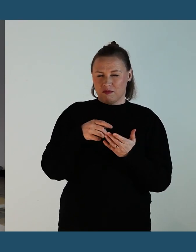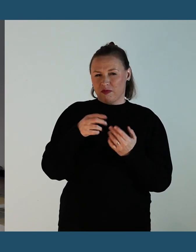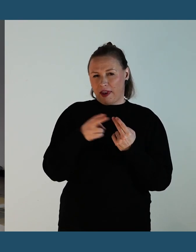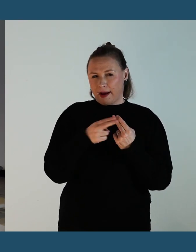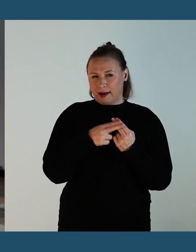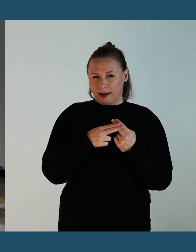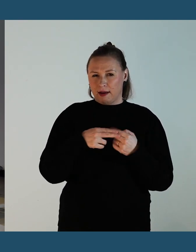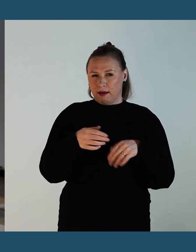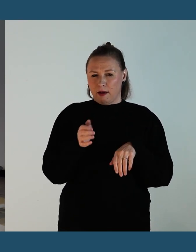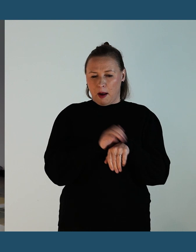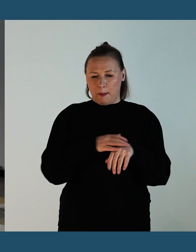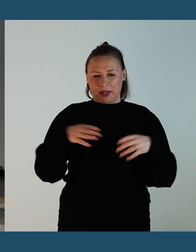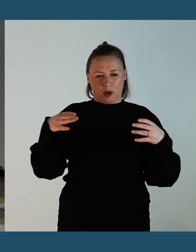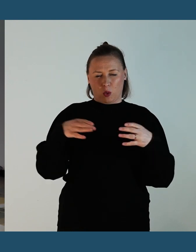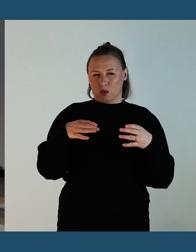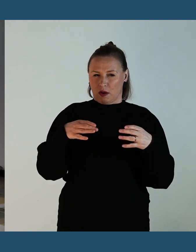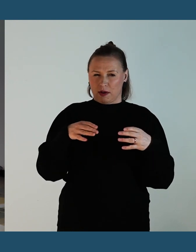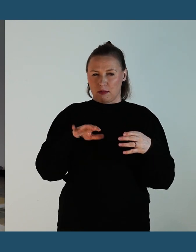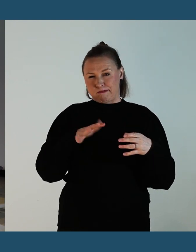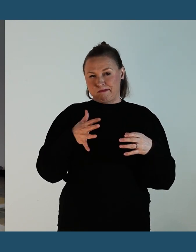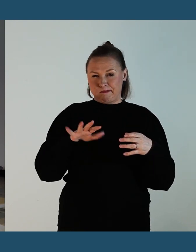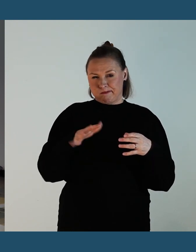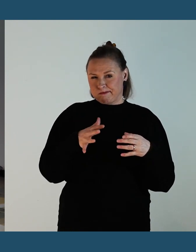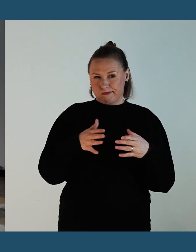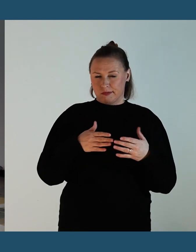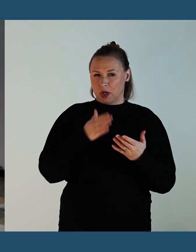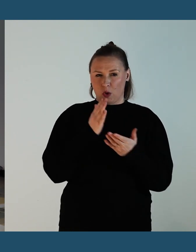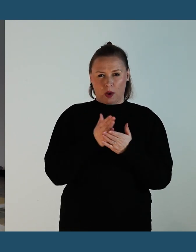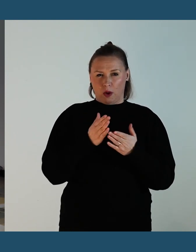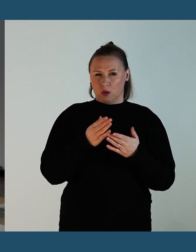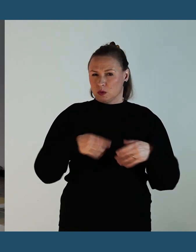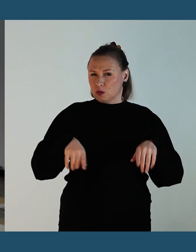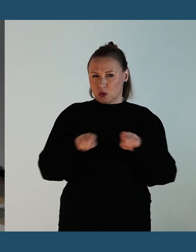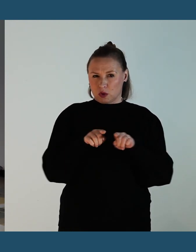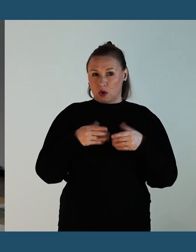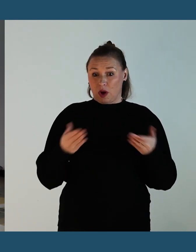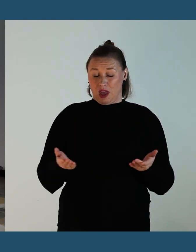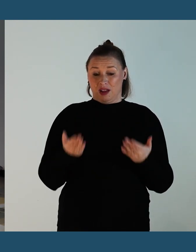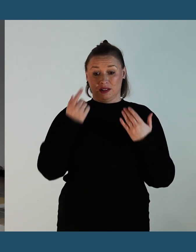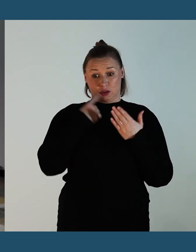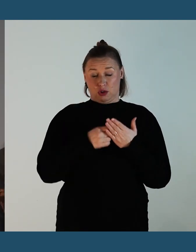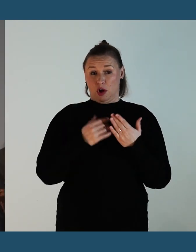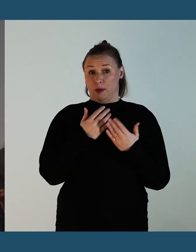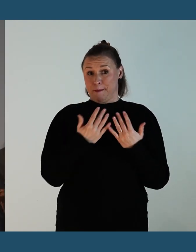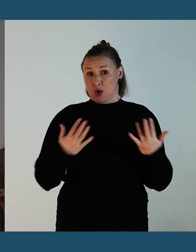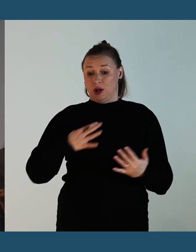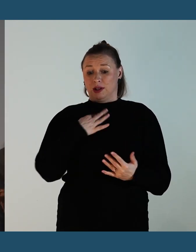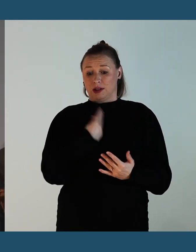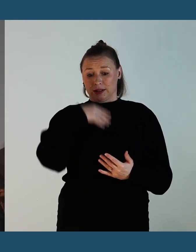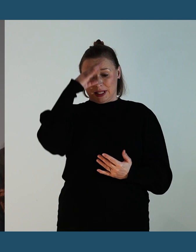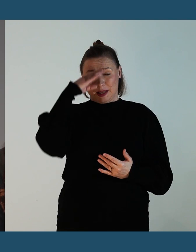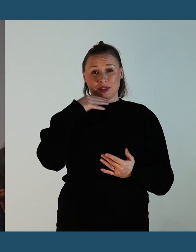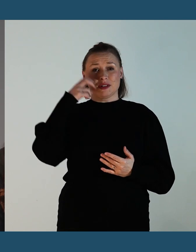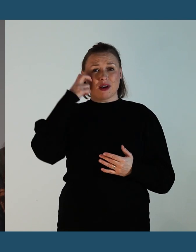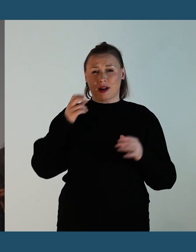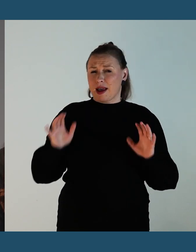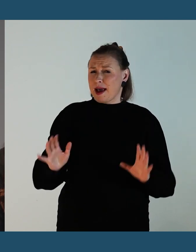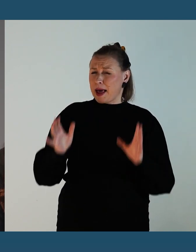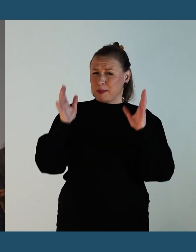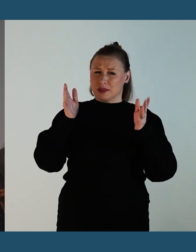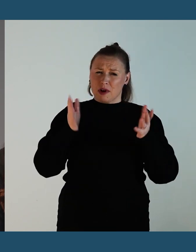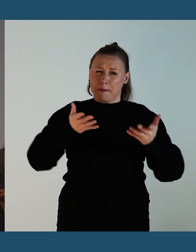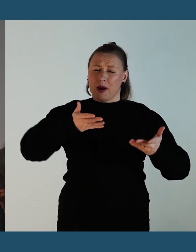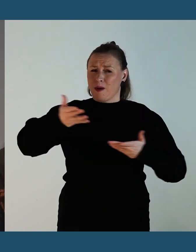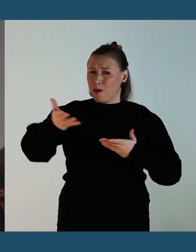jos me ollaan saatu lukea haastatteluita, että monet transihmiset kohtaa arjessaan ihan niin kuin järkyttävää kohtelua, ja kyllä